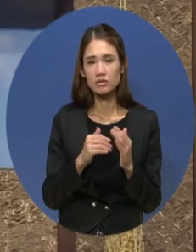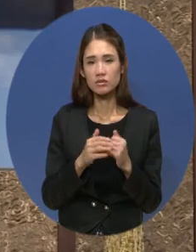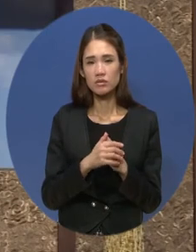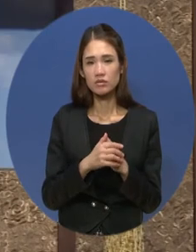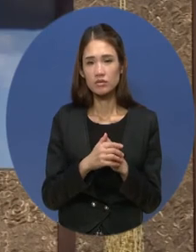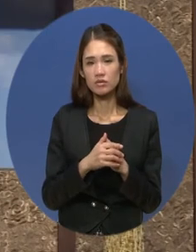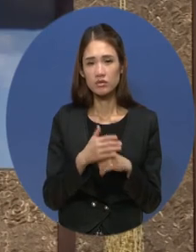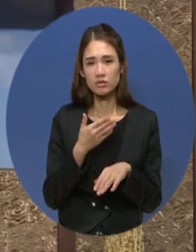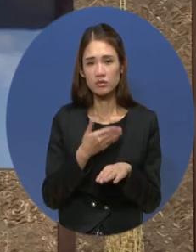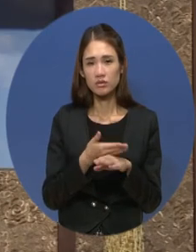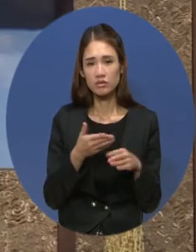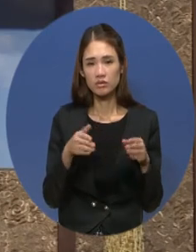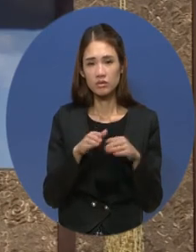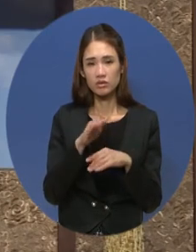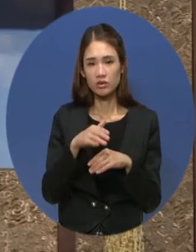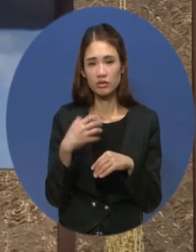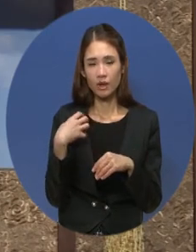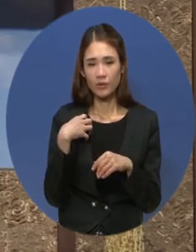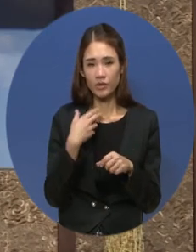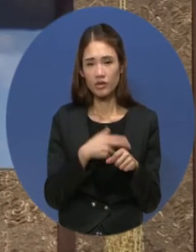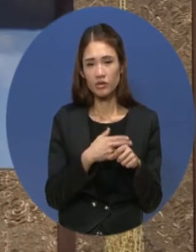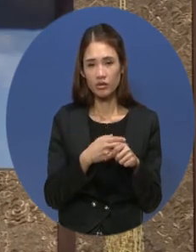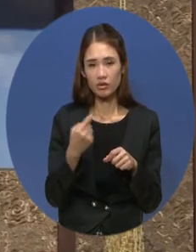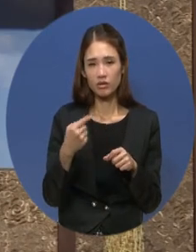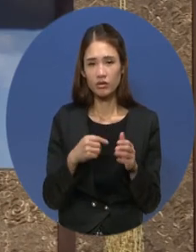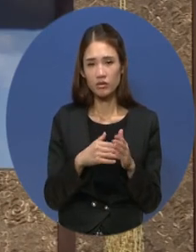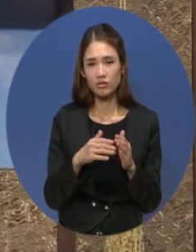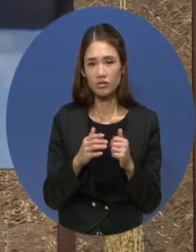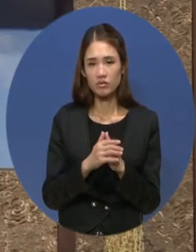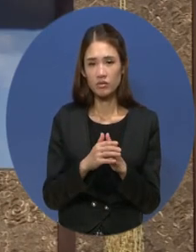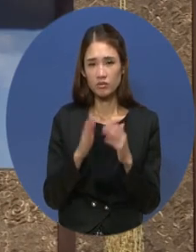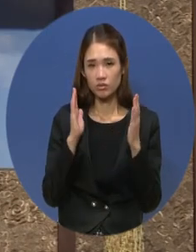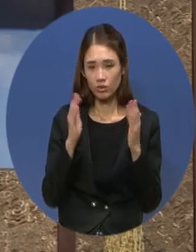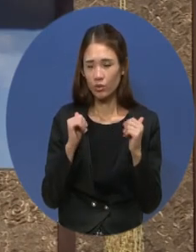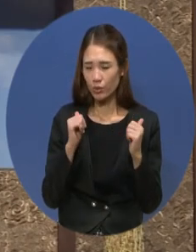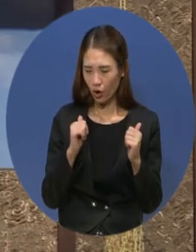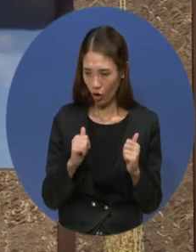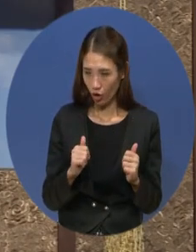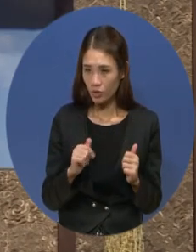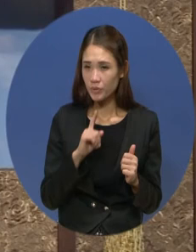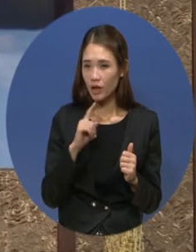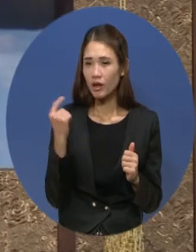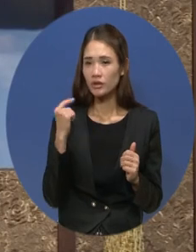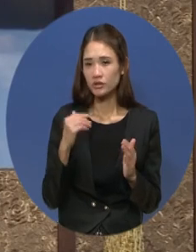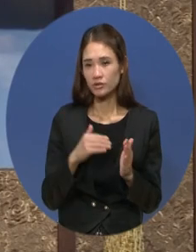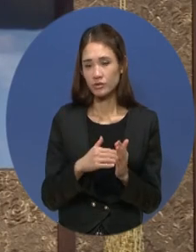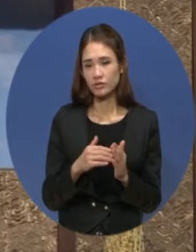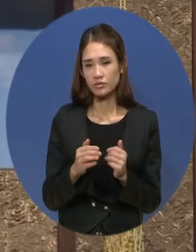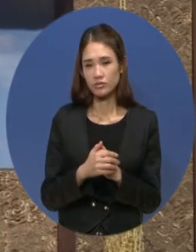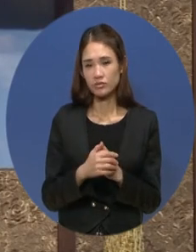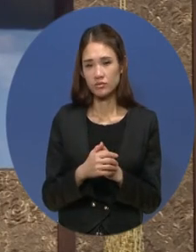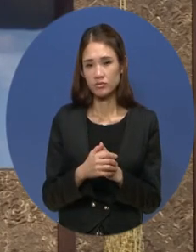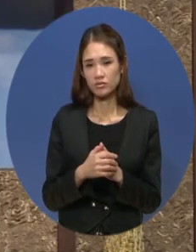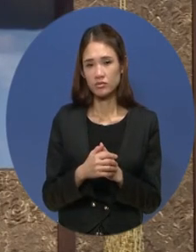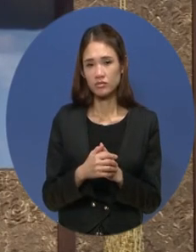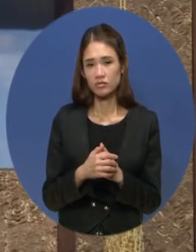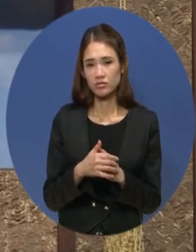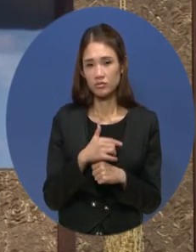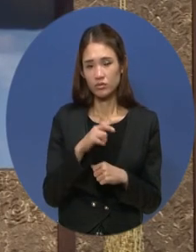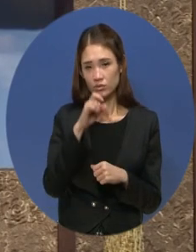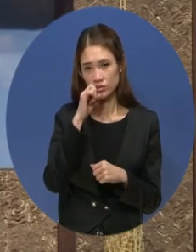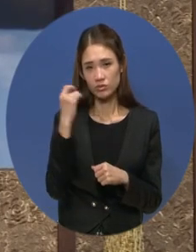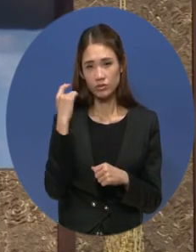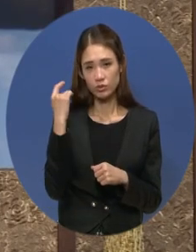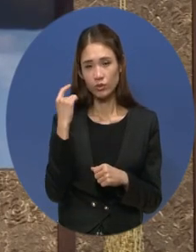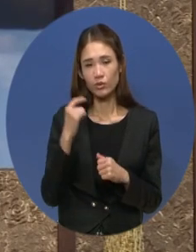아니라 이제 거기 시설 담당하는 선생님 안되게 들었는데 공부를 굉장히 열심히 하고 막 그렇다고 하더라구요 그래서 너무 좋은 소식이 4